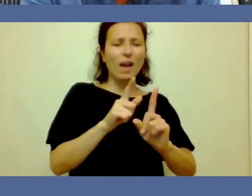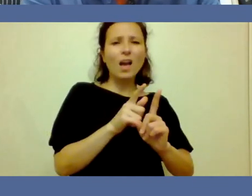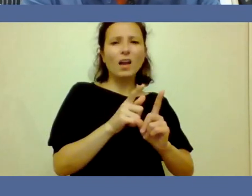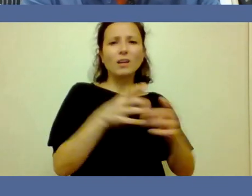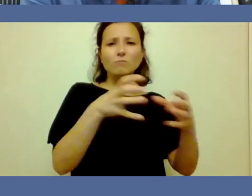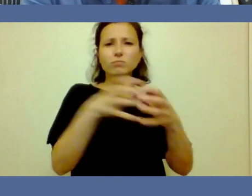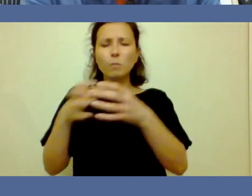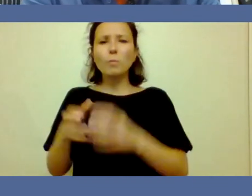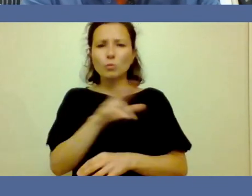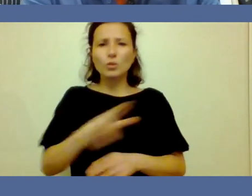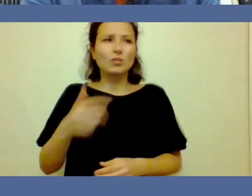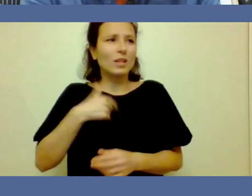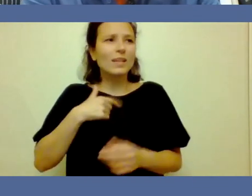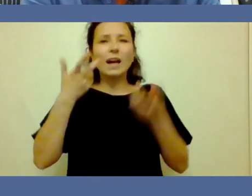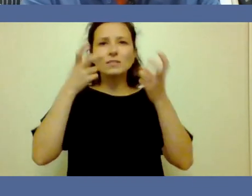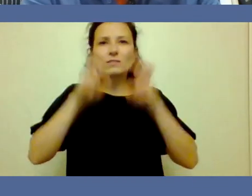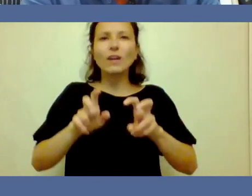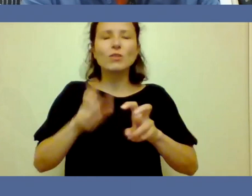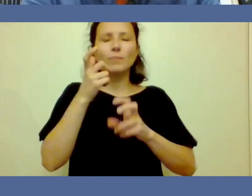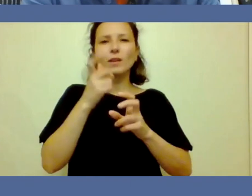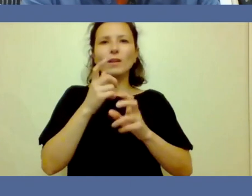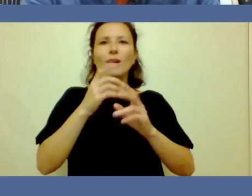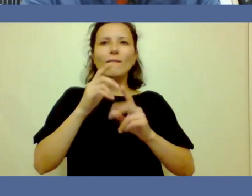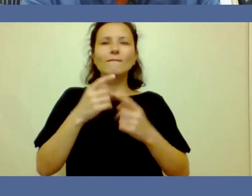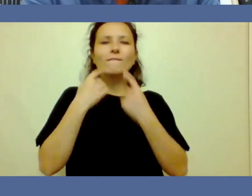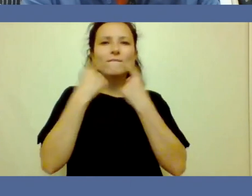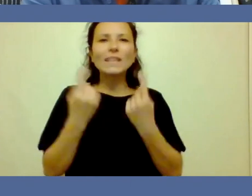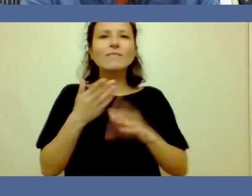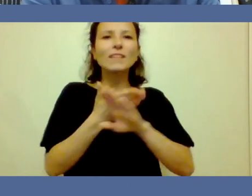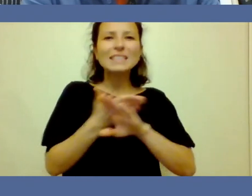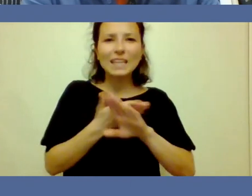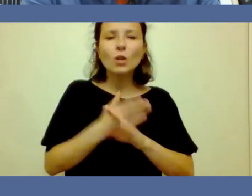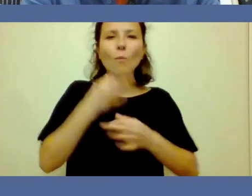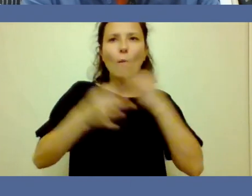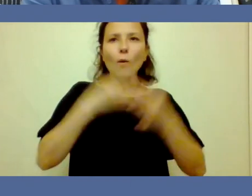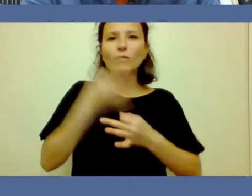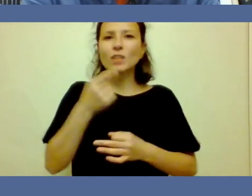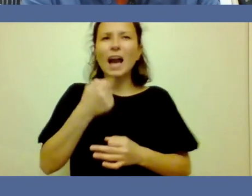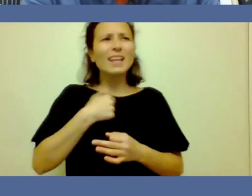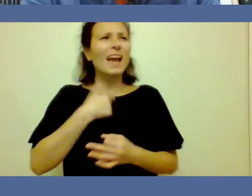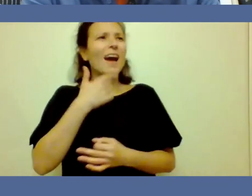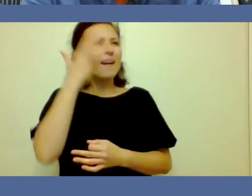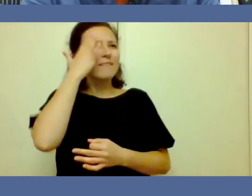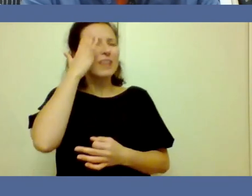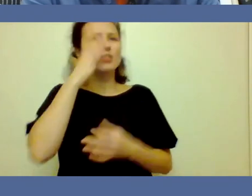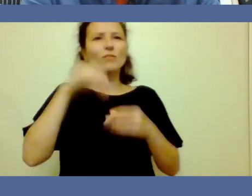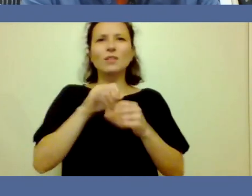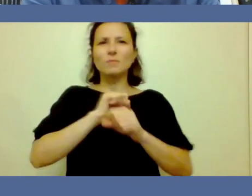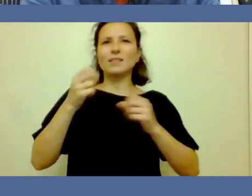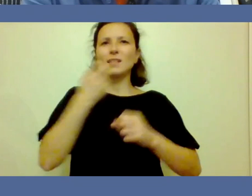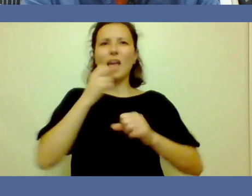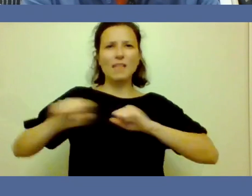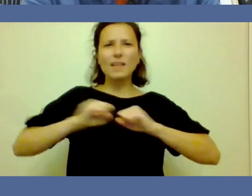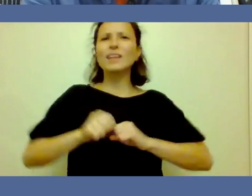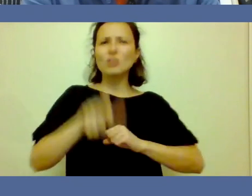fikcyjną opowieść, ale ona jest osadzona w takiej rzeczywistości prawdziwej i ja wierzę w to, że to promieniuje, jakby, że czytelnik to czuje.